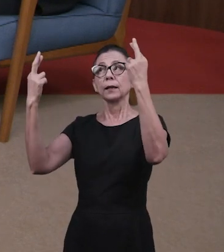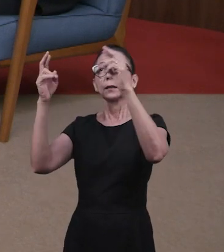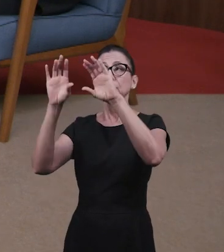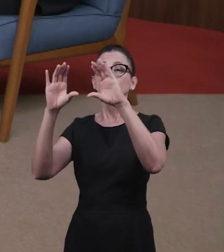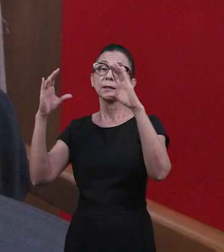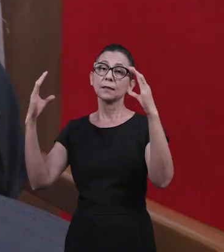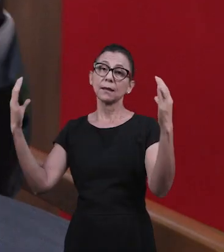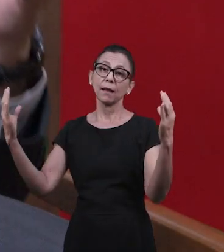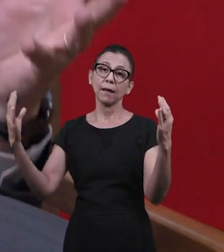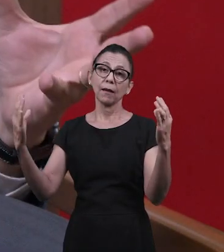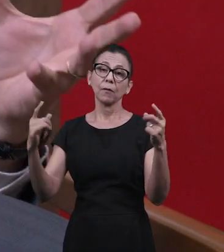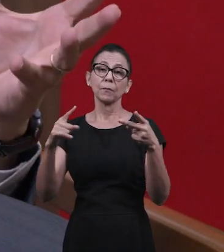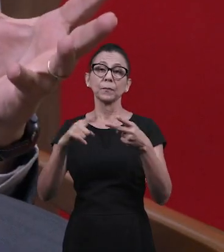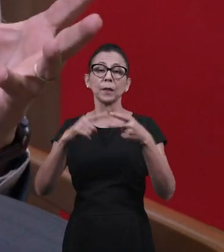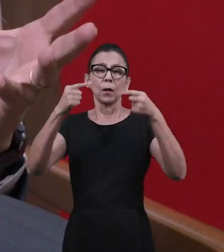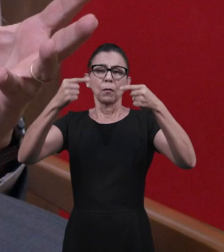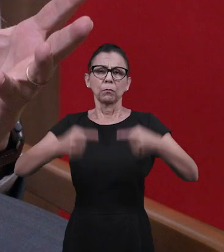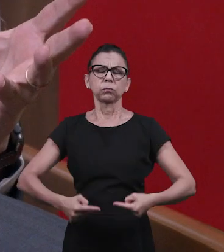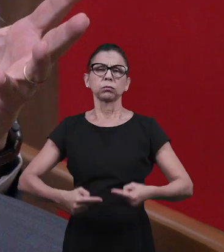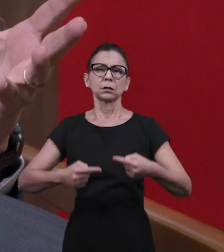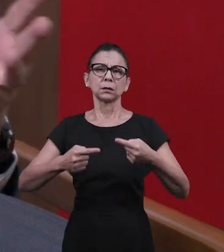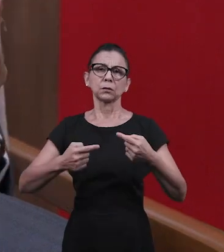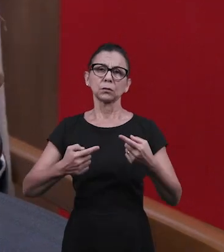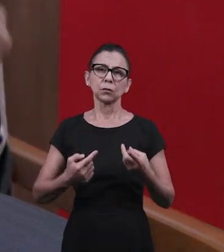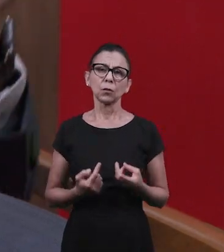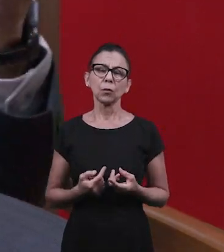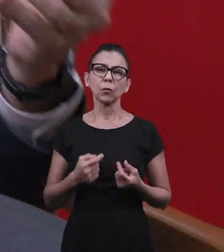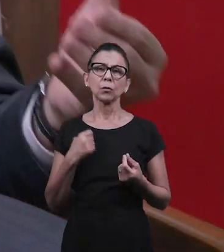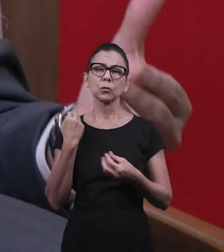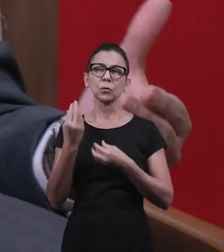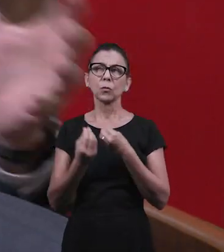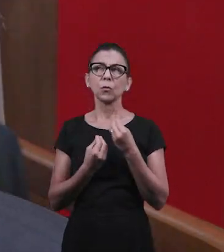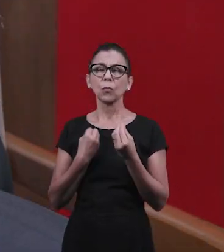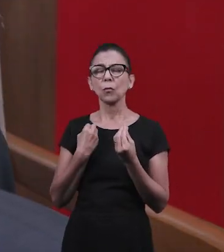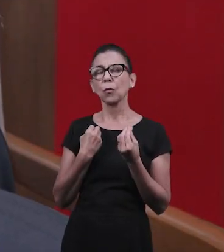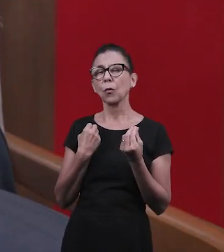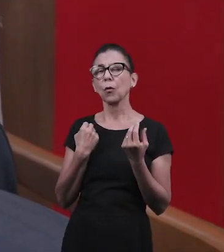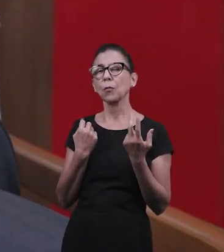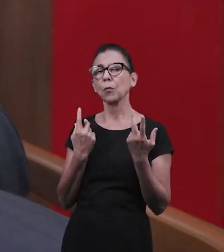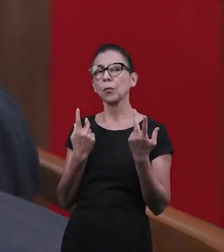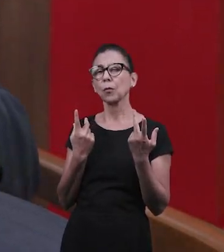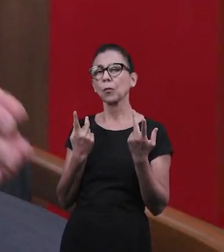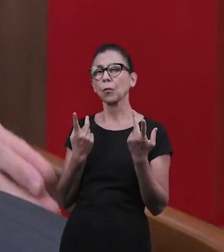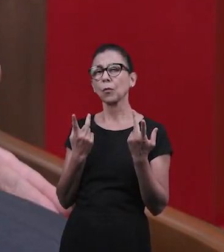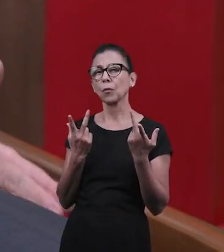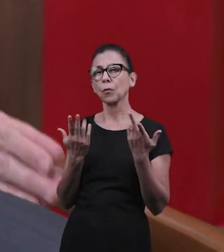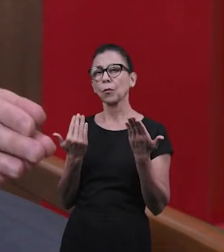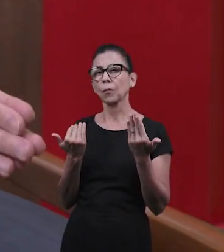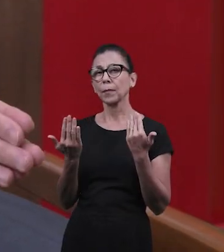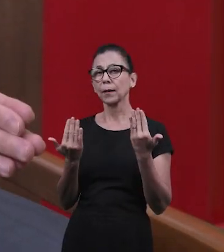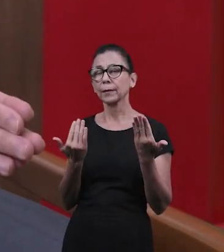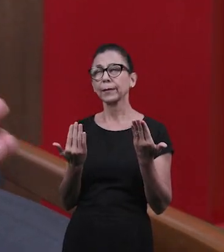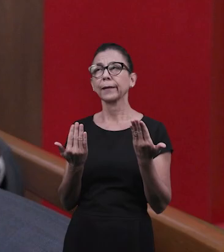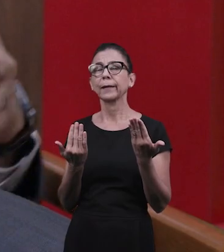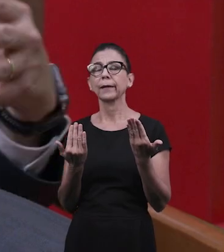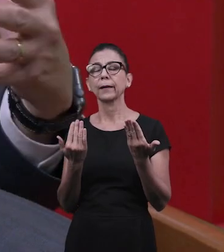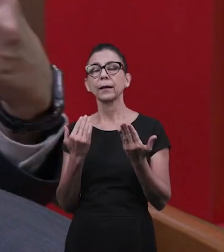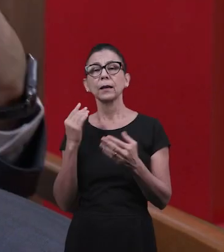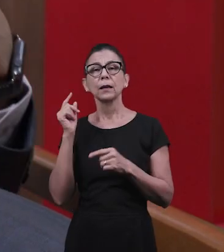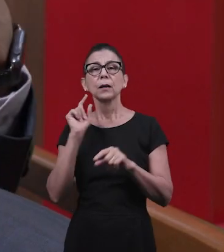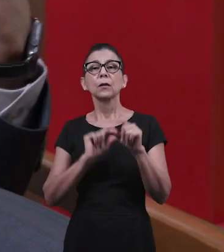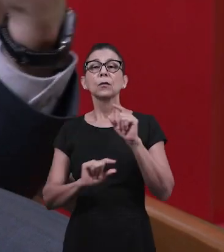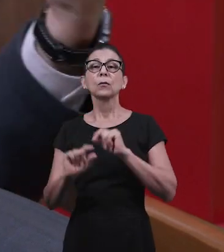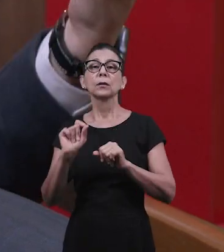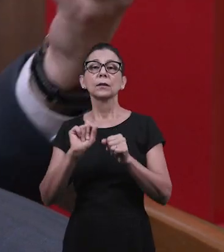de ce qui est, à quoi ressemblent les royaumes des cieux, qu'est-ce que nous avons à faire pour l'avoir,